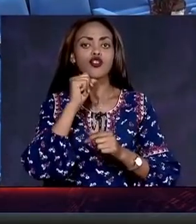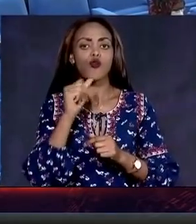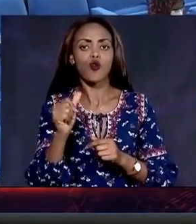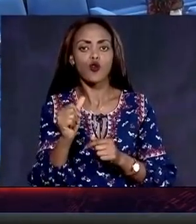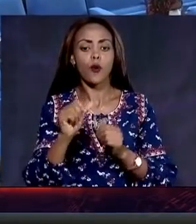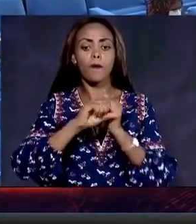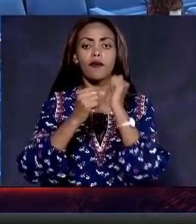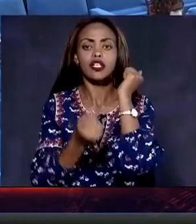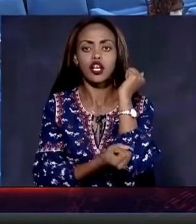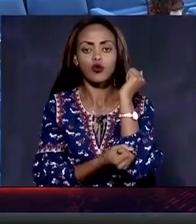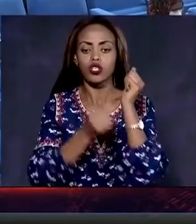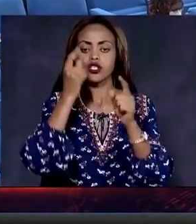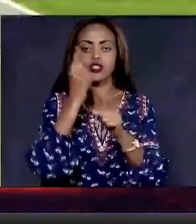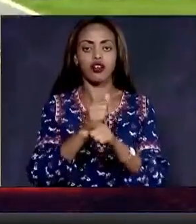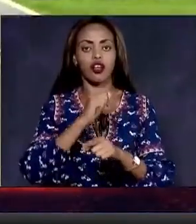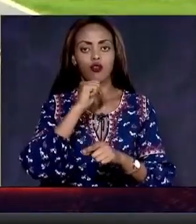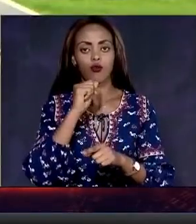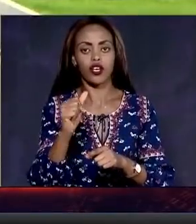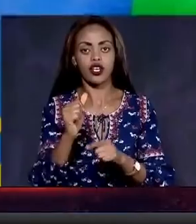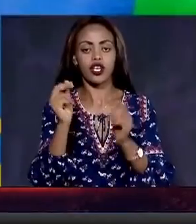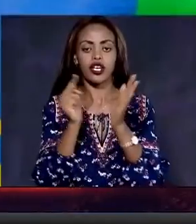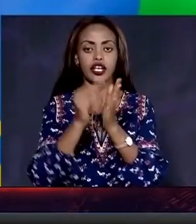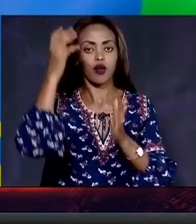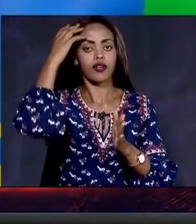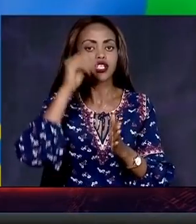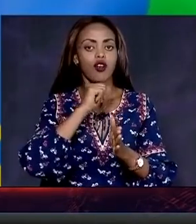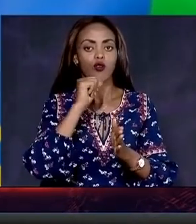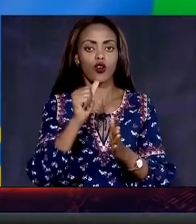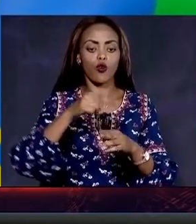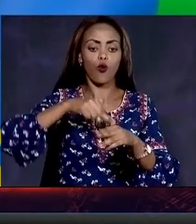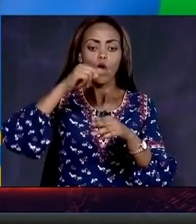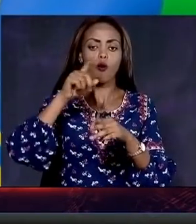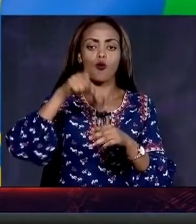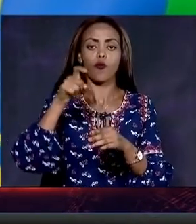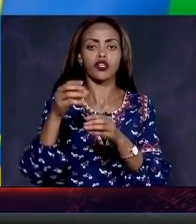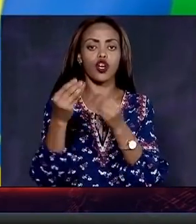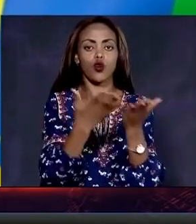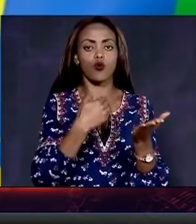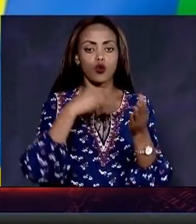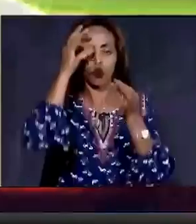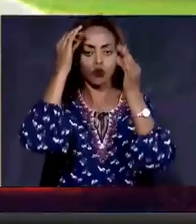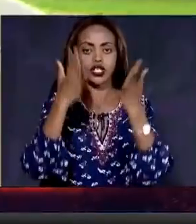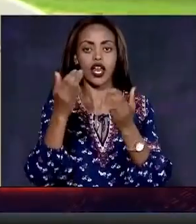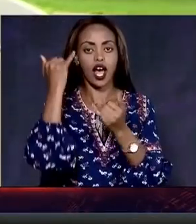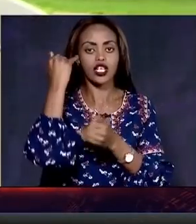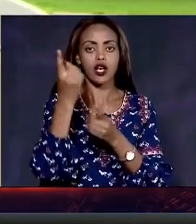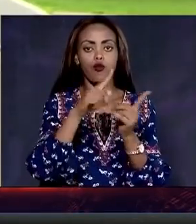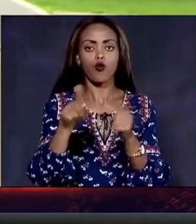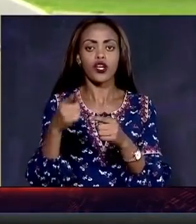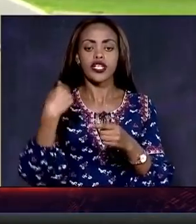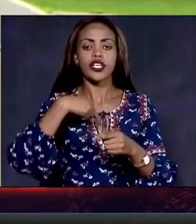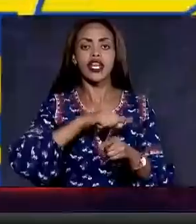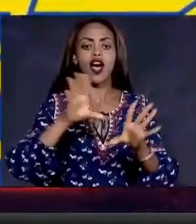به مسرتو تخکلی کنن حق من گستاوی کنن قوام کمیته قریبو وزلو سان حساون نحنا